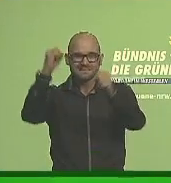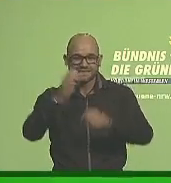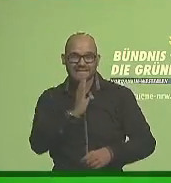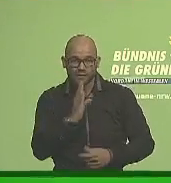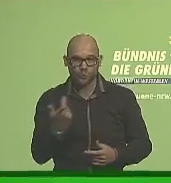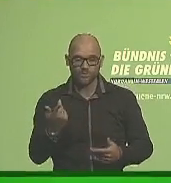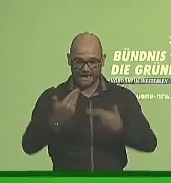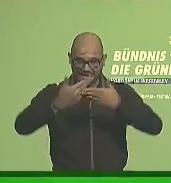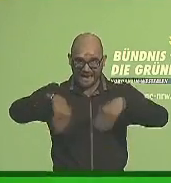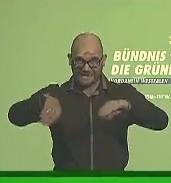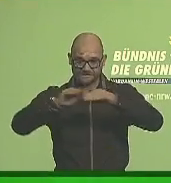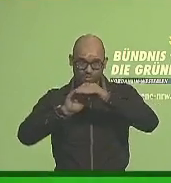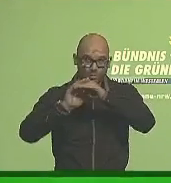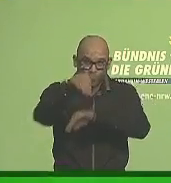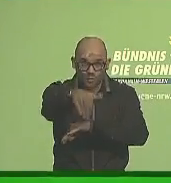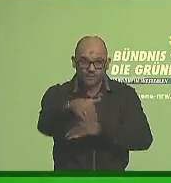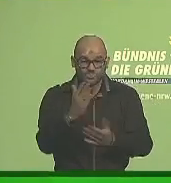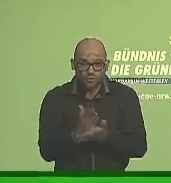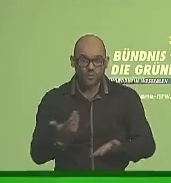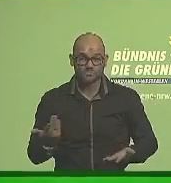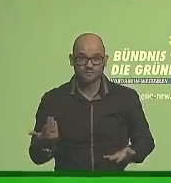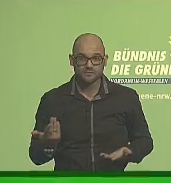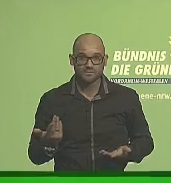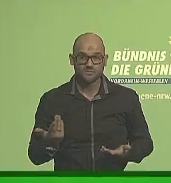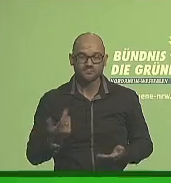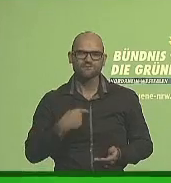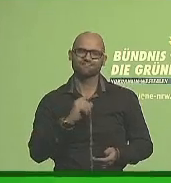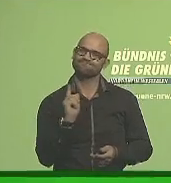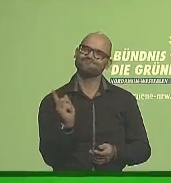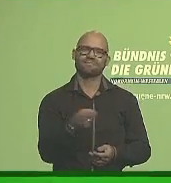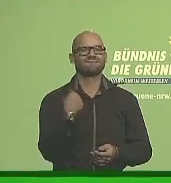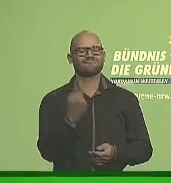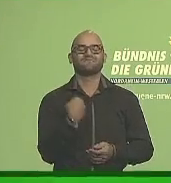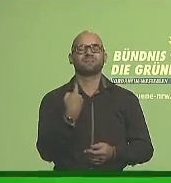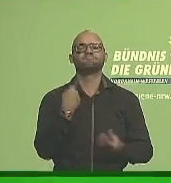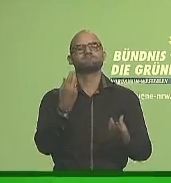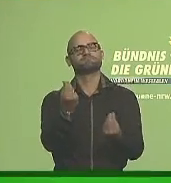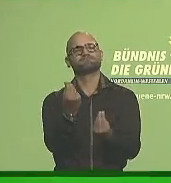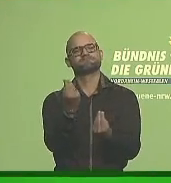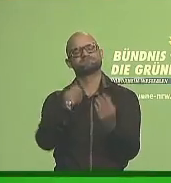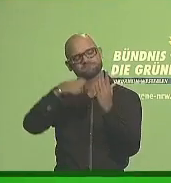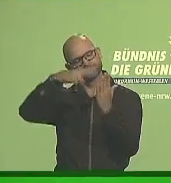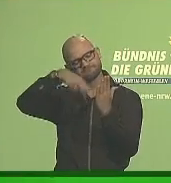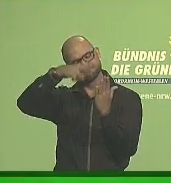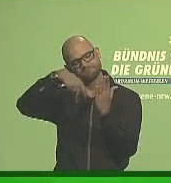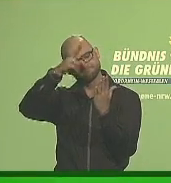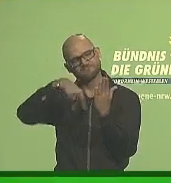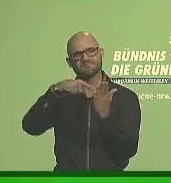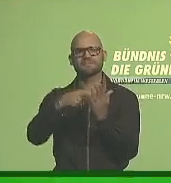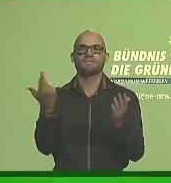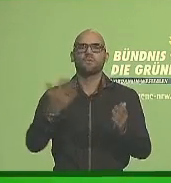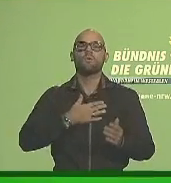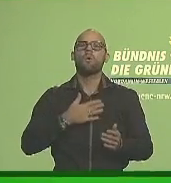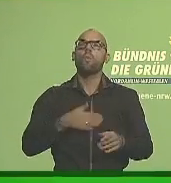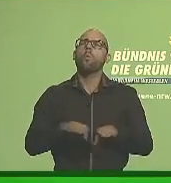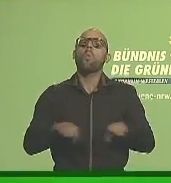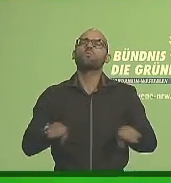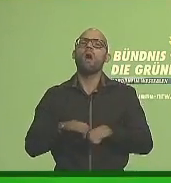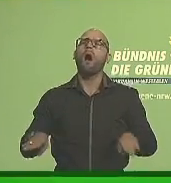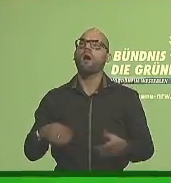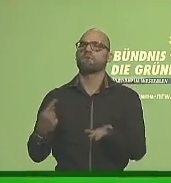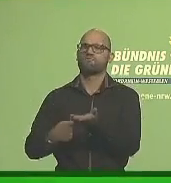hinaus? Wir glauben, dass er nur das fordert, was wir als Grüne eh fordern müssen. Das, was